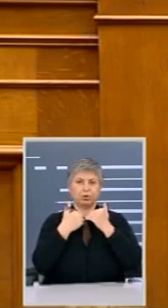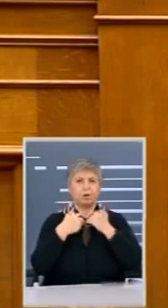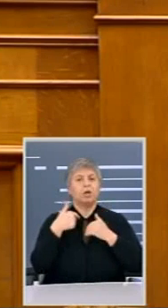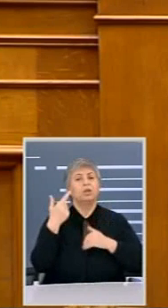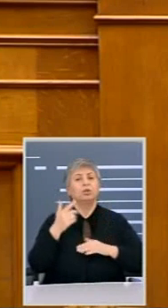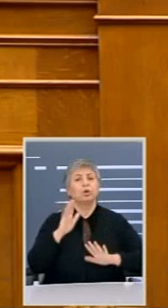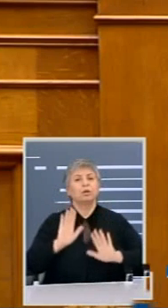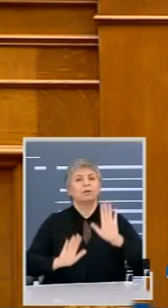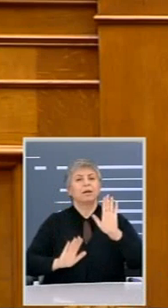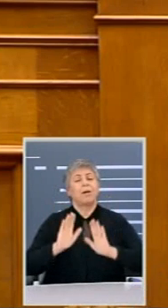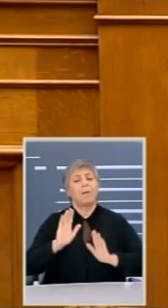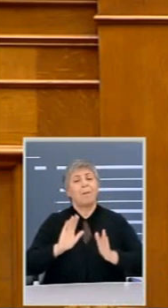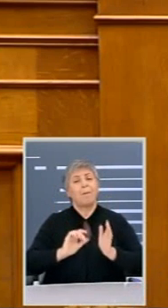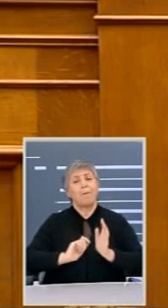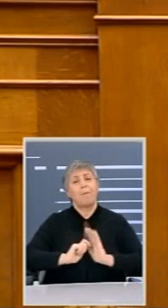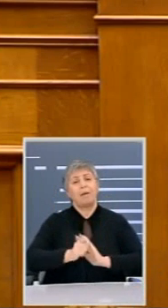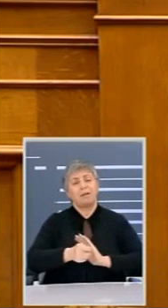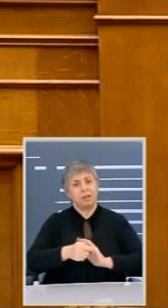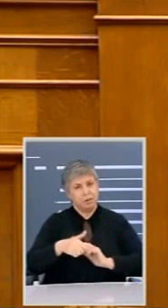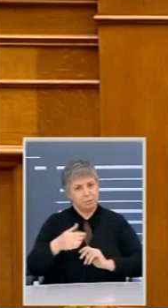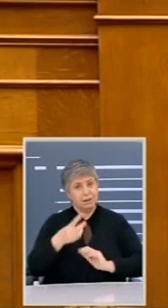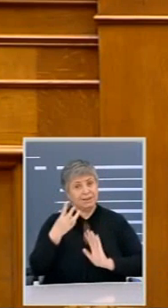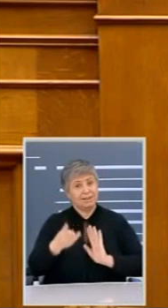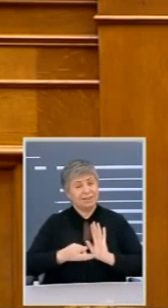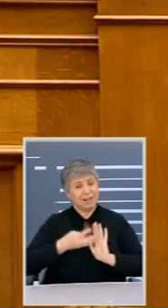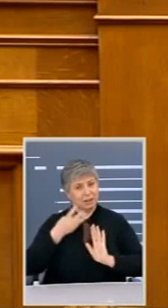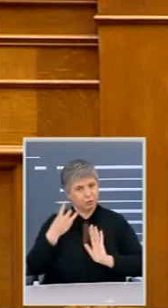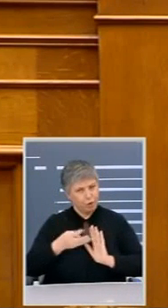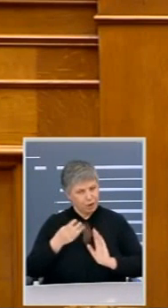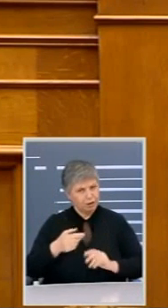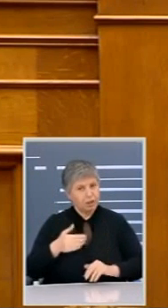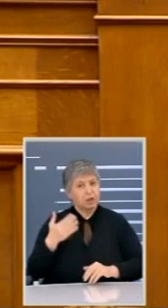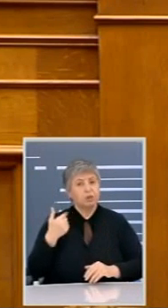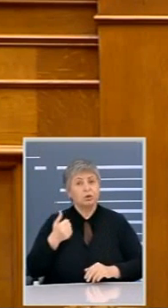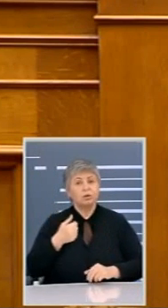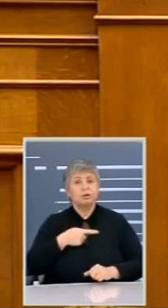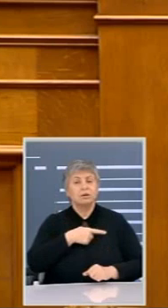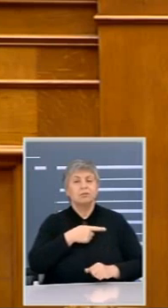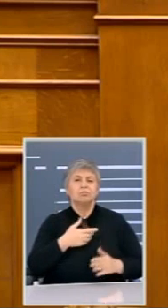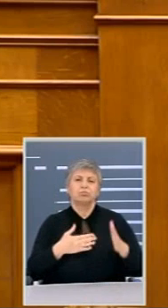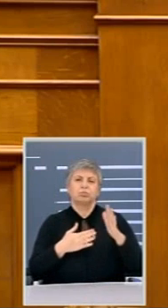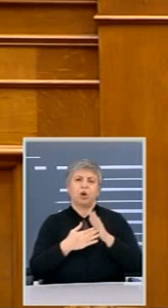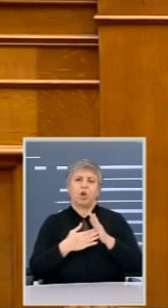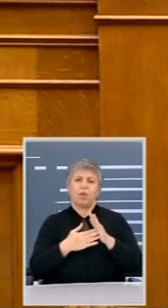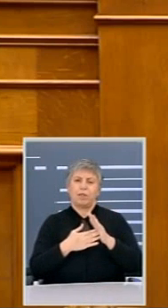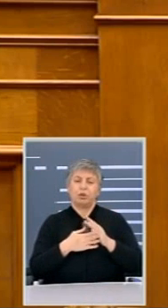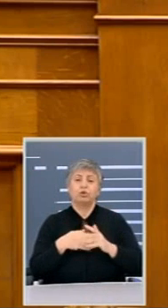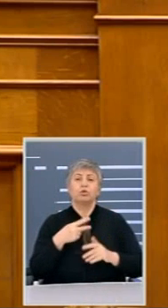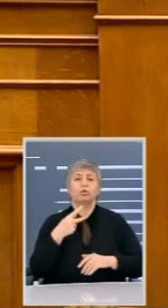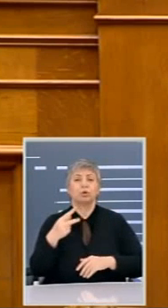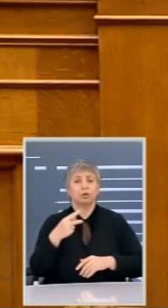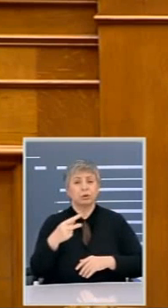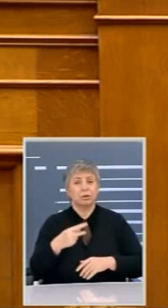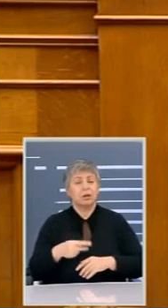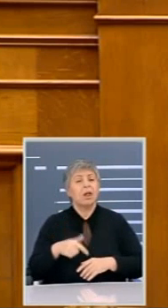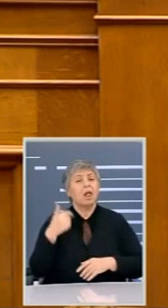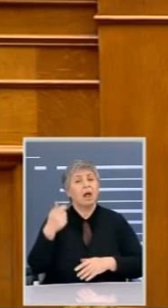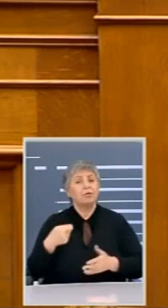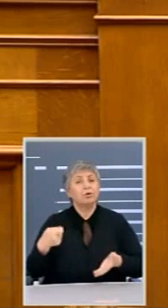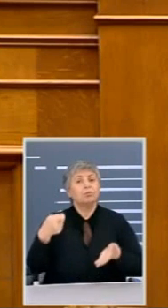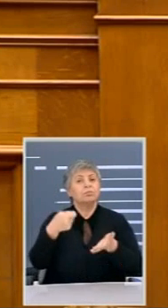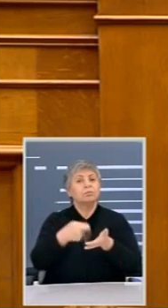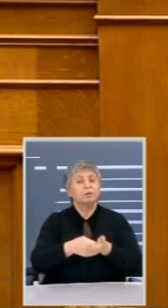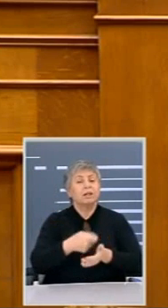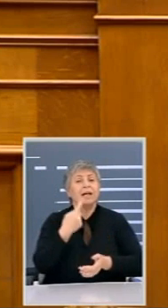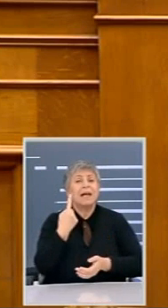Τότε κλήθηκε ο τότε πρόεδρος του συνασπισμού, Νίκος Κωνσταντόπουλος, να εξυπηρετήσει το δάνειο καταβάλλοντας